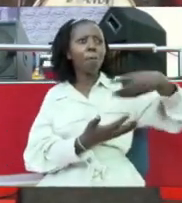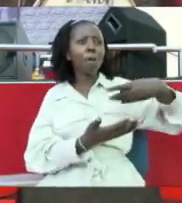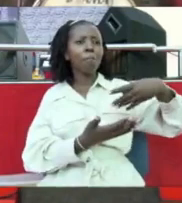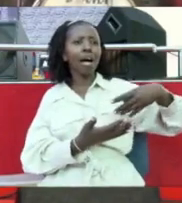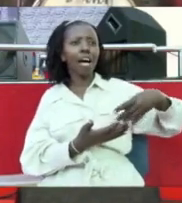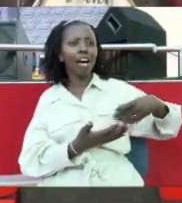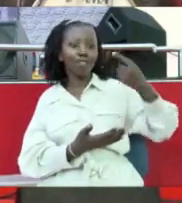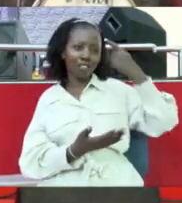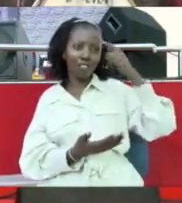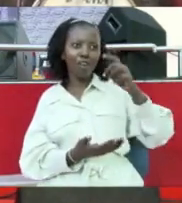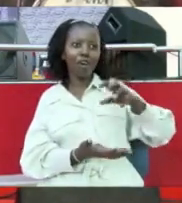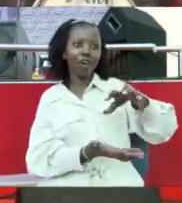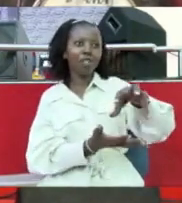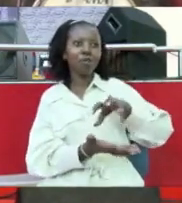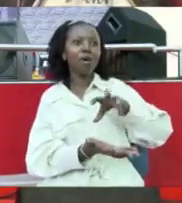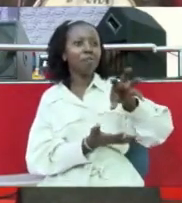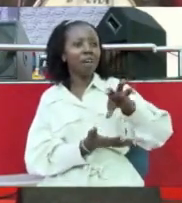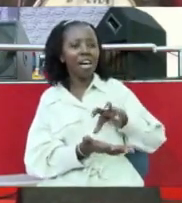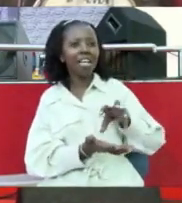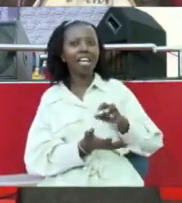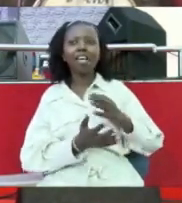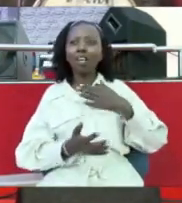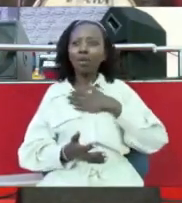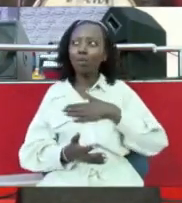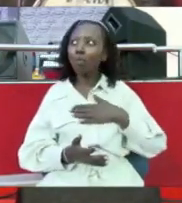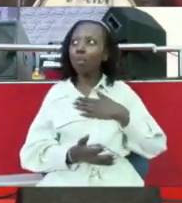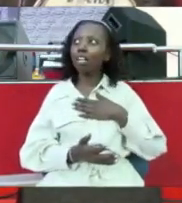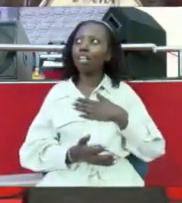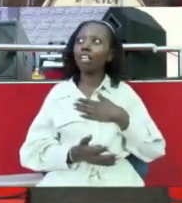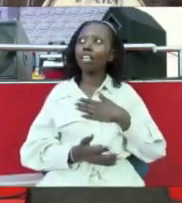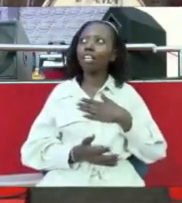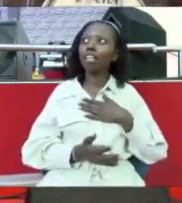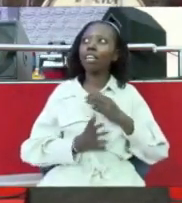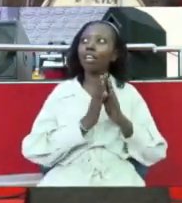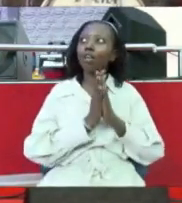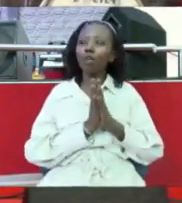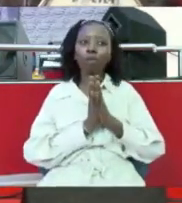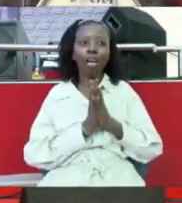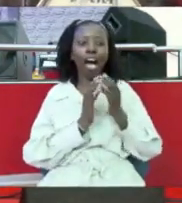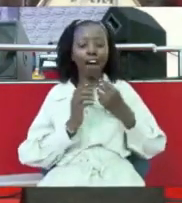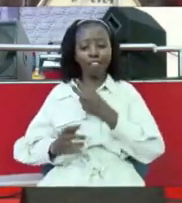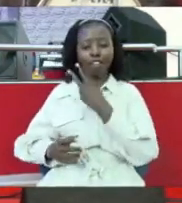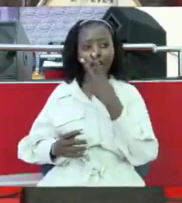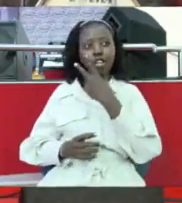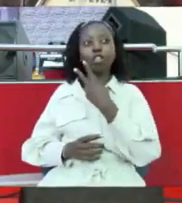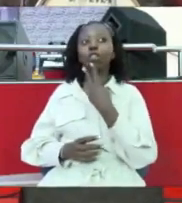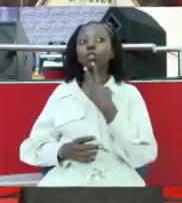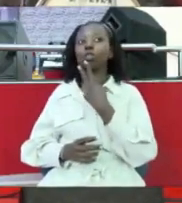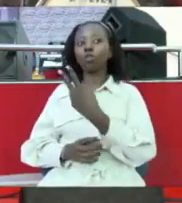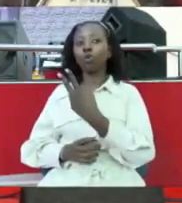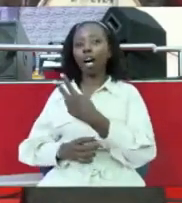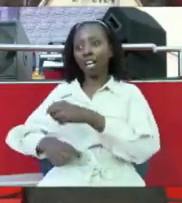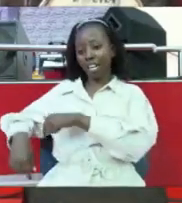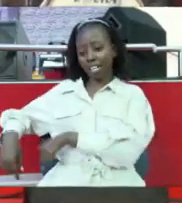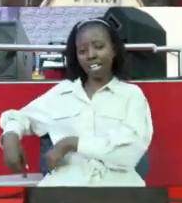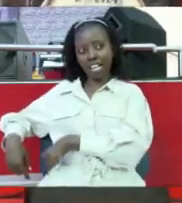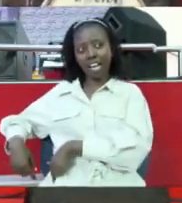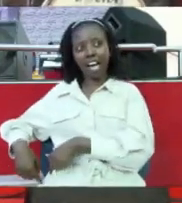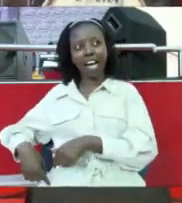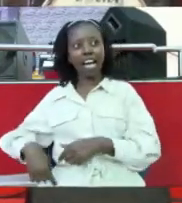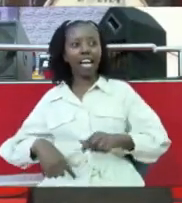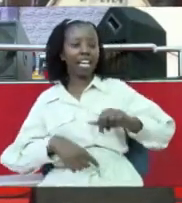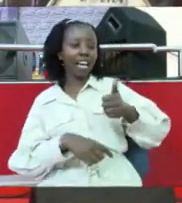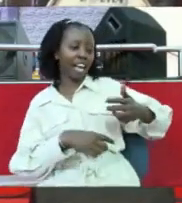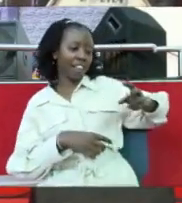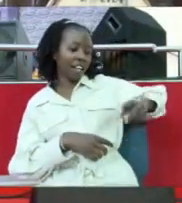huu unaomba usitoe ya mfuko ulikuwa umeweka 1000 pande na 200 pande. Kwa hivyo unataka umesahau. Sasa ni kuangalia iko